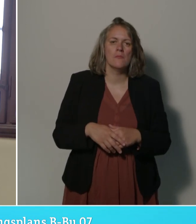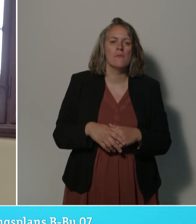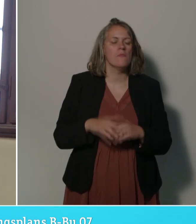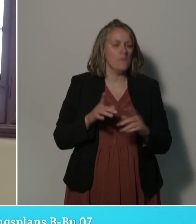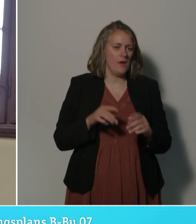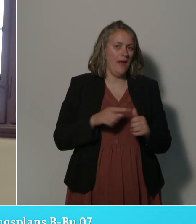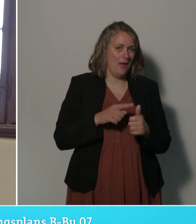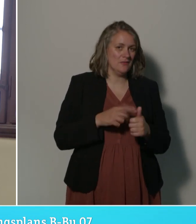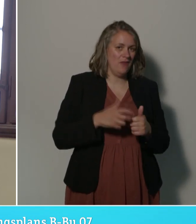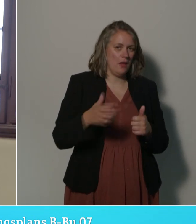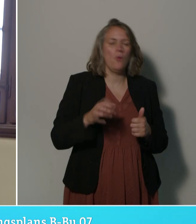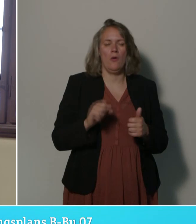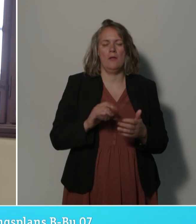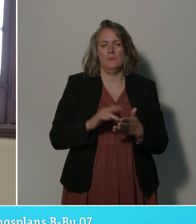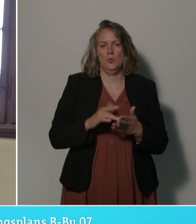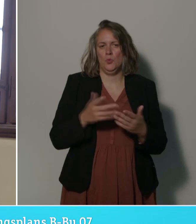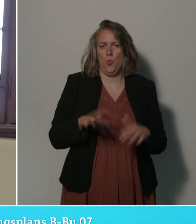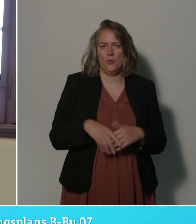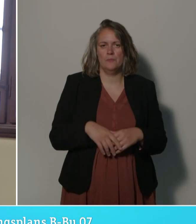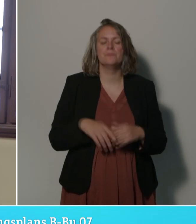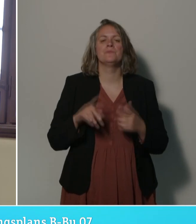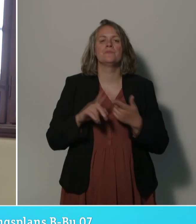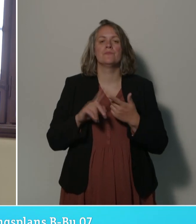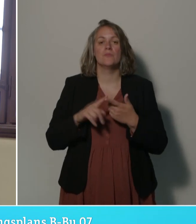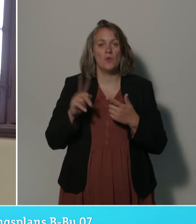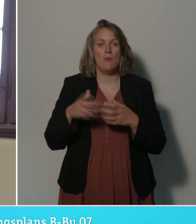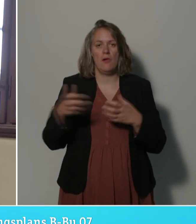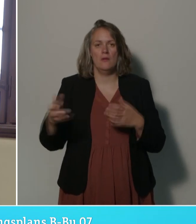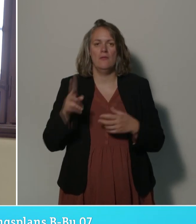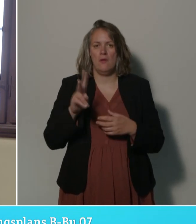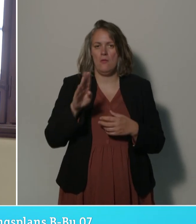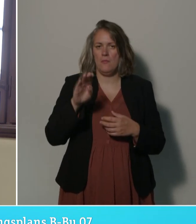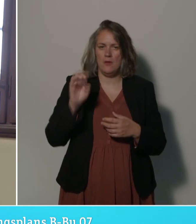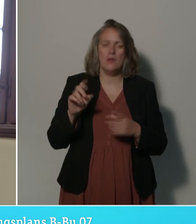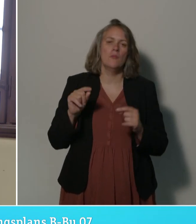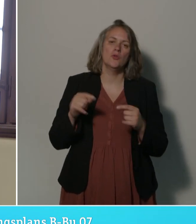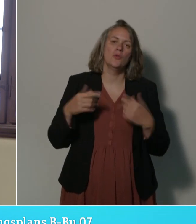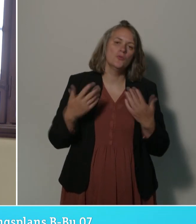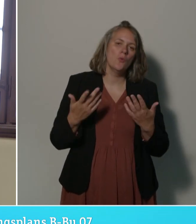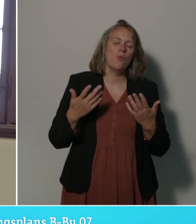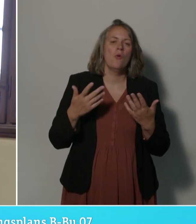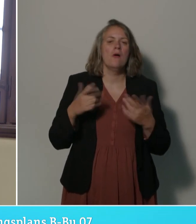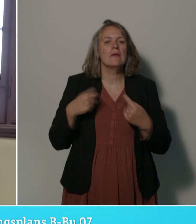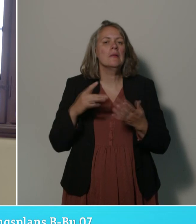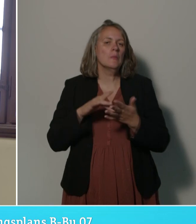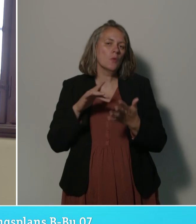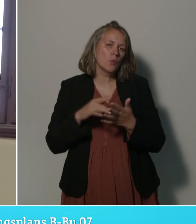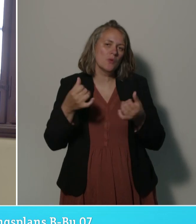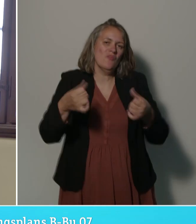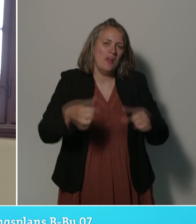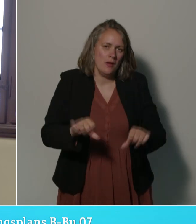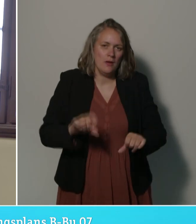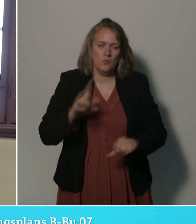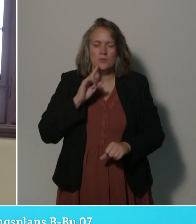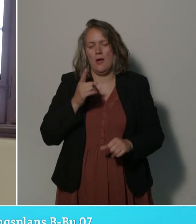möglich. Bei weiteren Verlängerungen sieht das BauGB dann verschärfte Begründungspflichten vor.